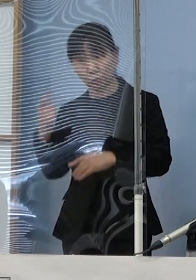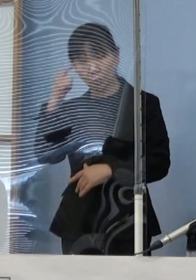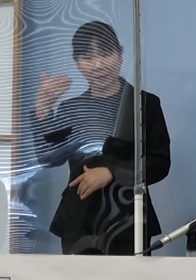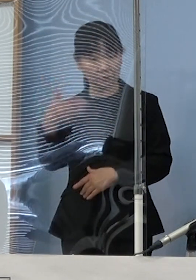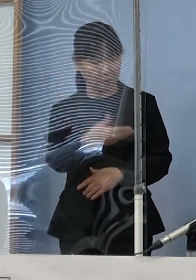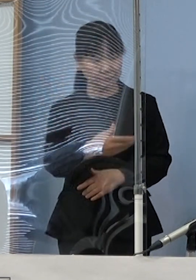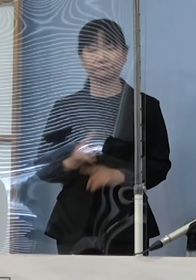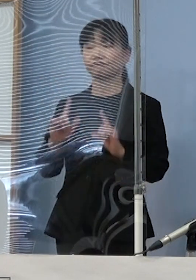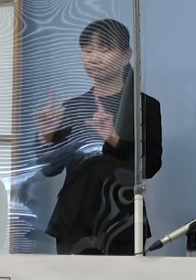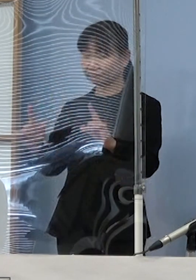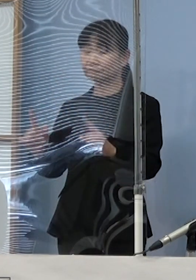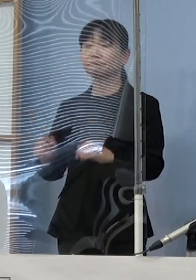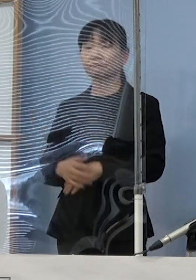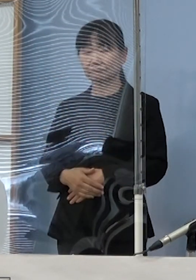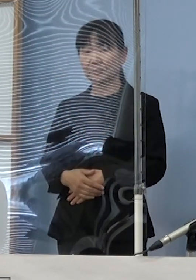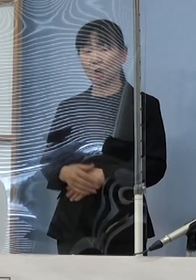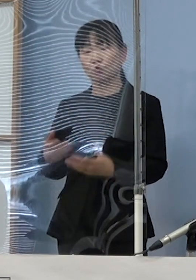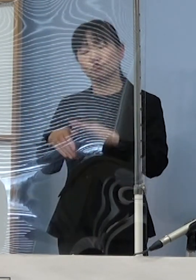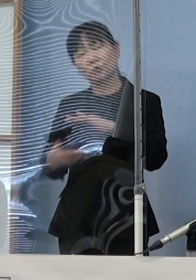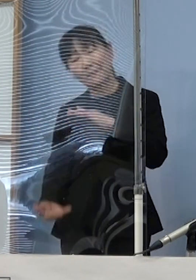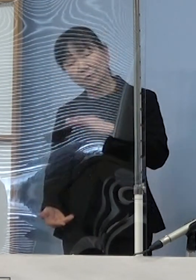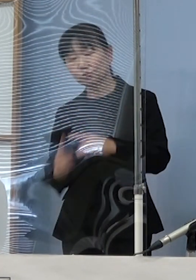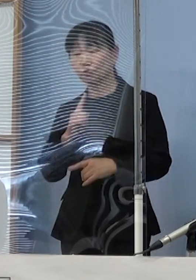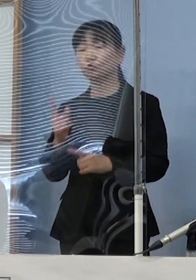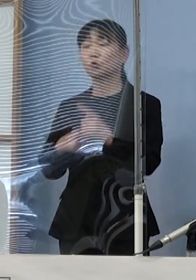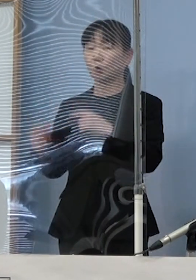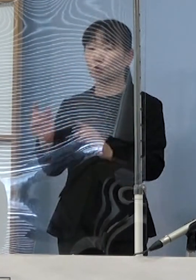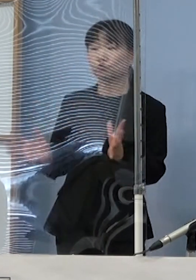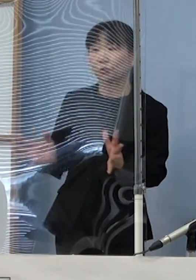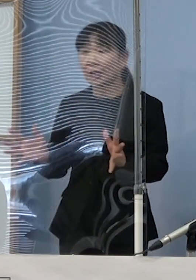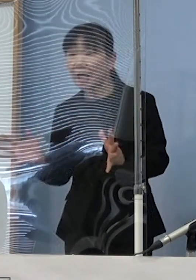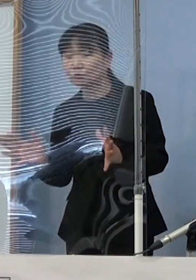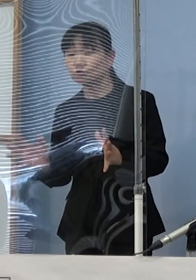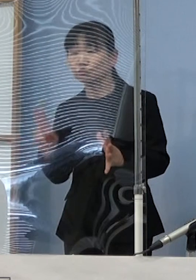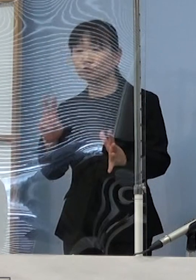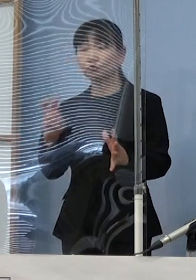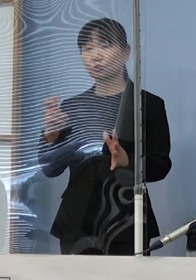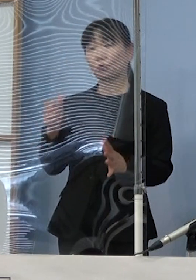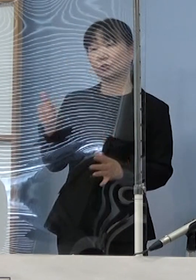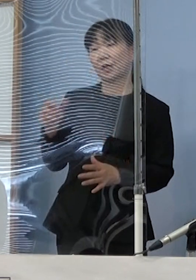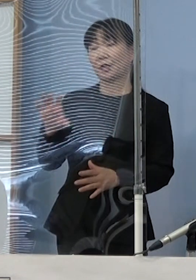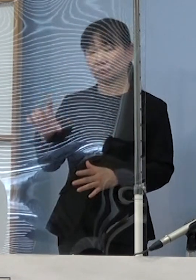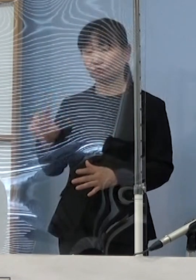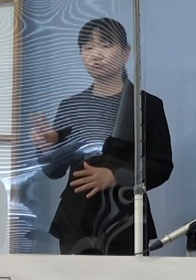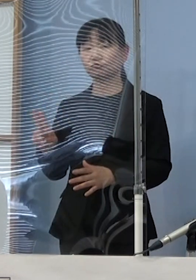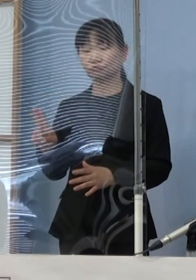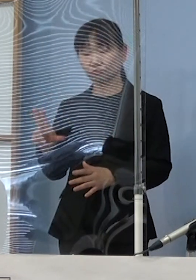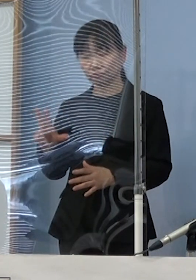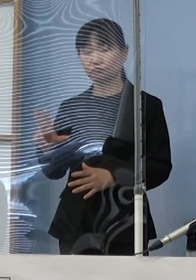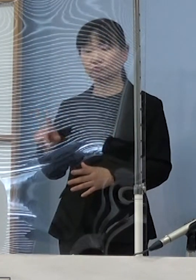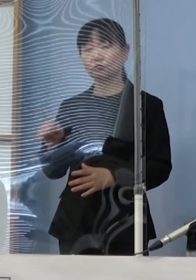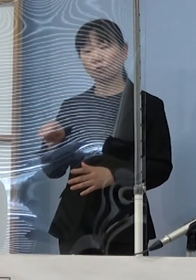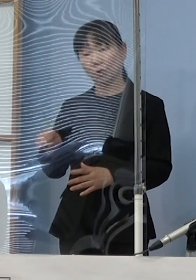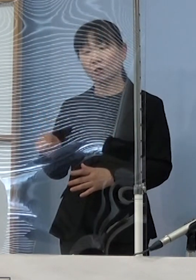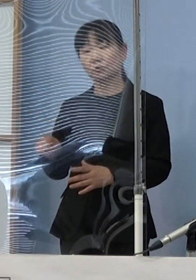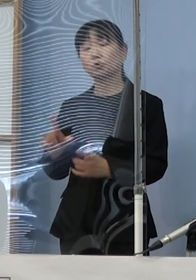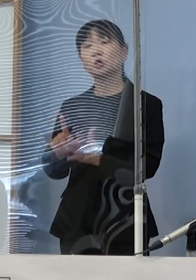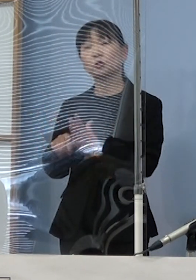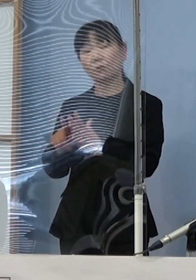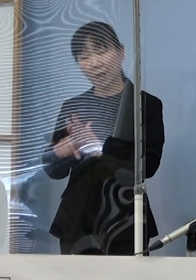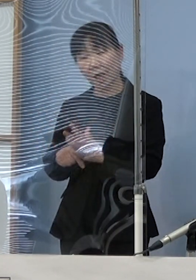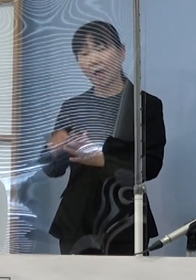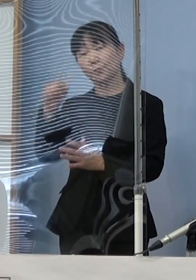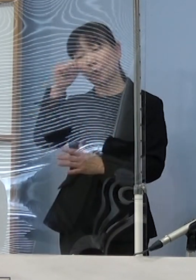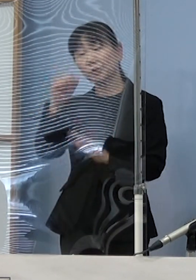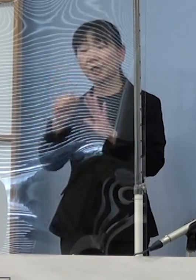したものがうろたえるということ、それがただうろたえたということではなくて、そういう場合によっては